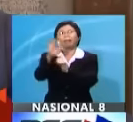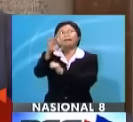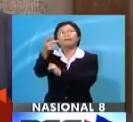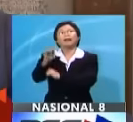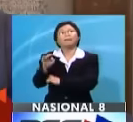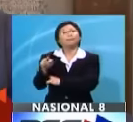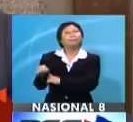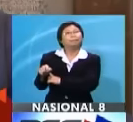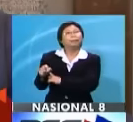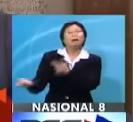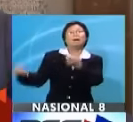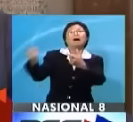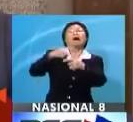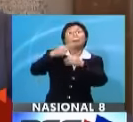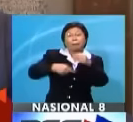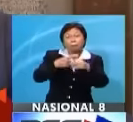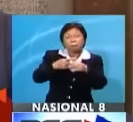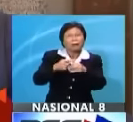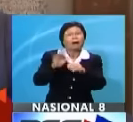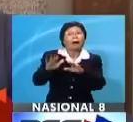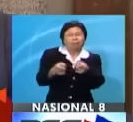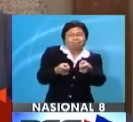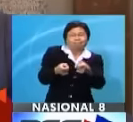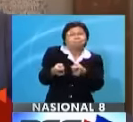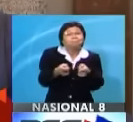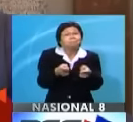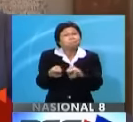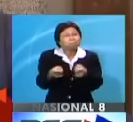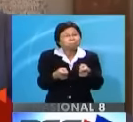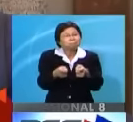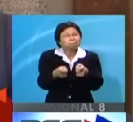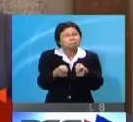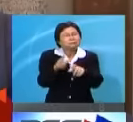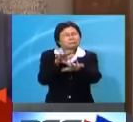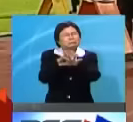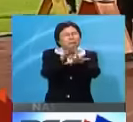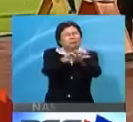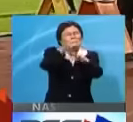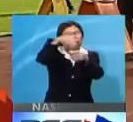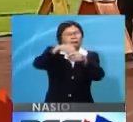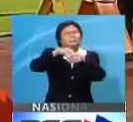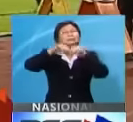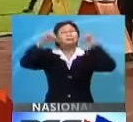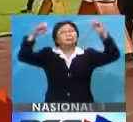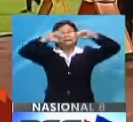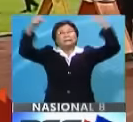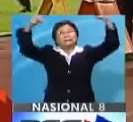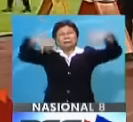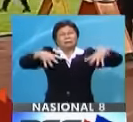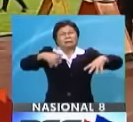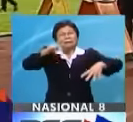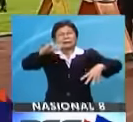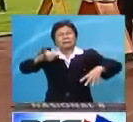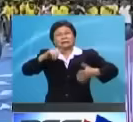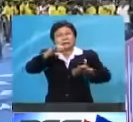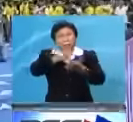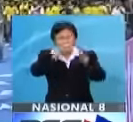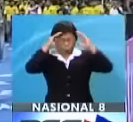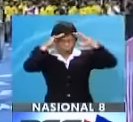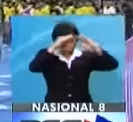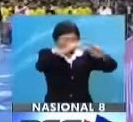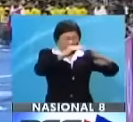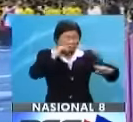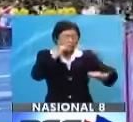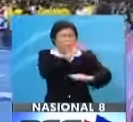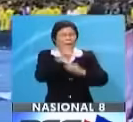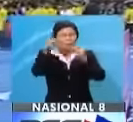to how they manage the crowd at stadiums. Tambah Khairi, perkara ini perlu diberi perhatian serius dan